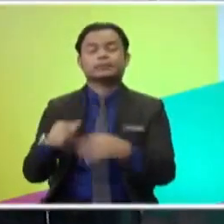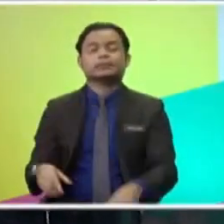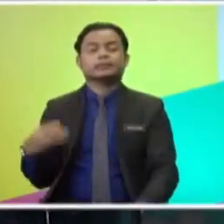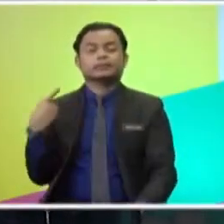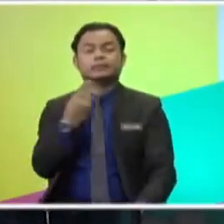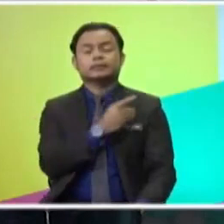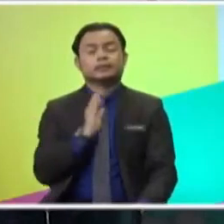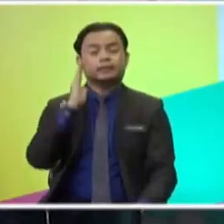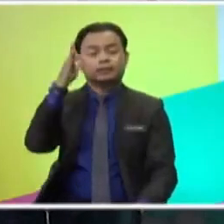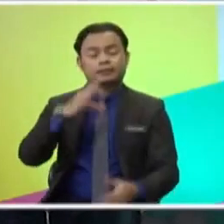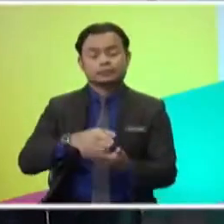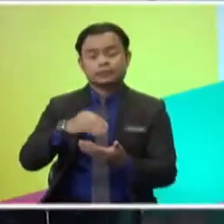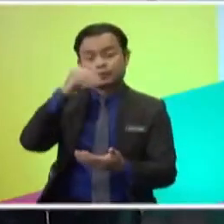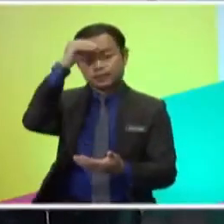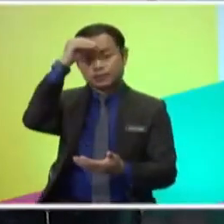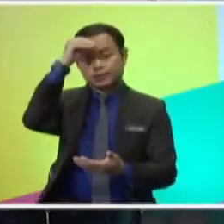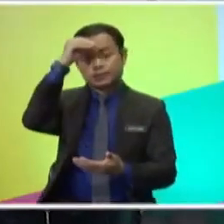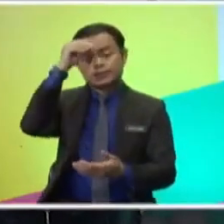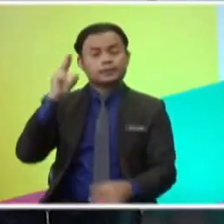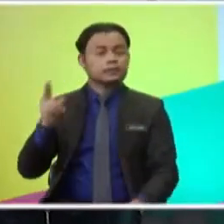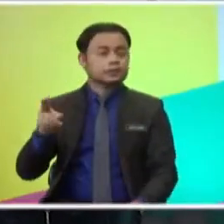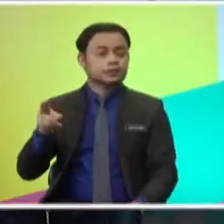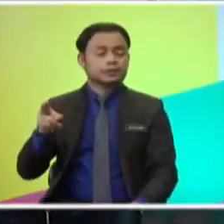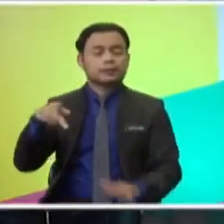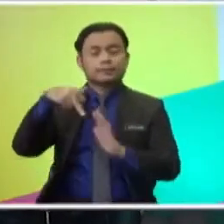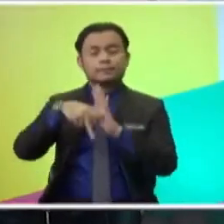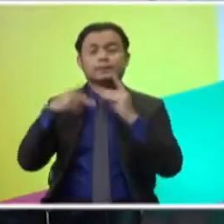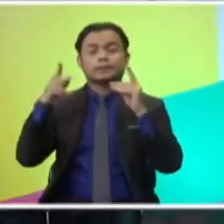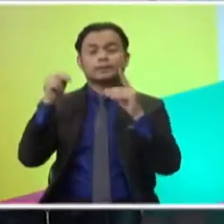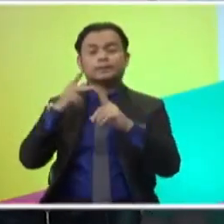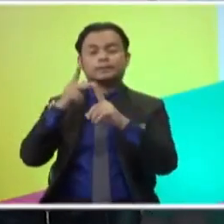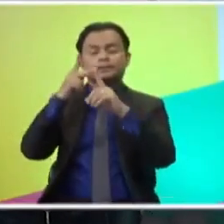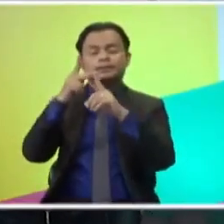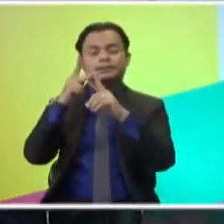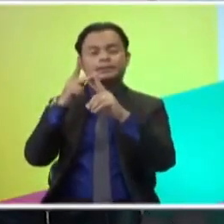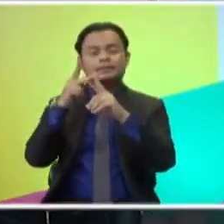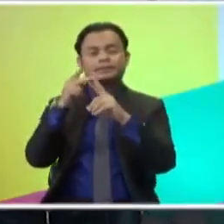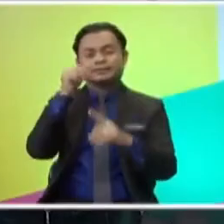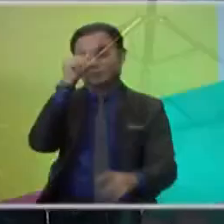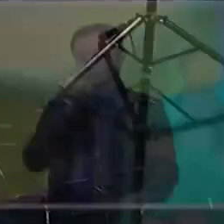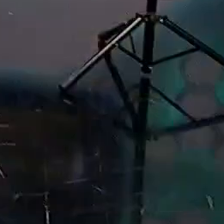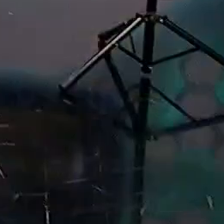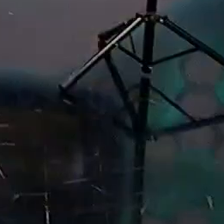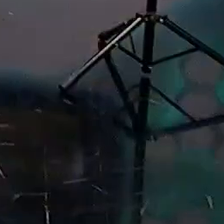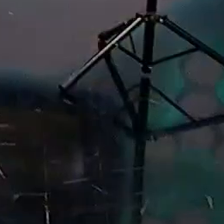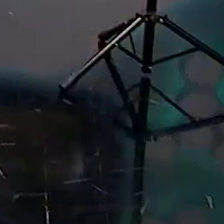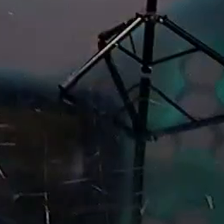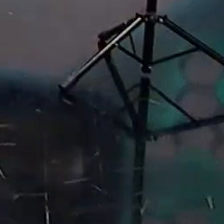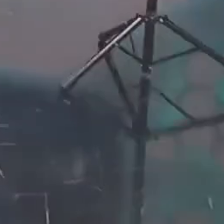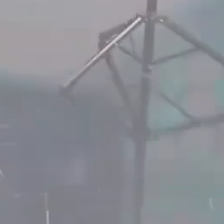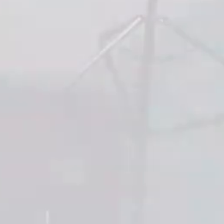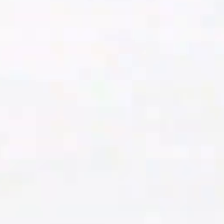sejarah menengah atas pendidikan khas. Sama-sama kita tunggu selepas ini. Jangan ke mana-mana, Didik TV KPM.